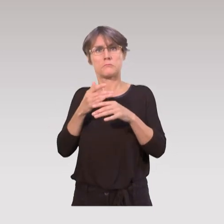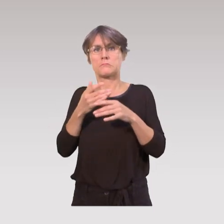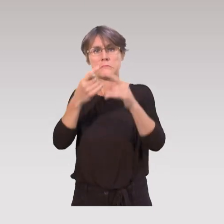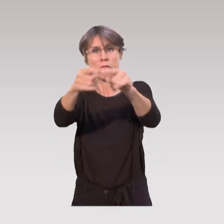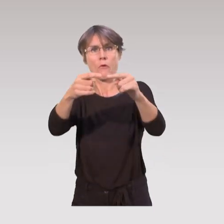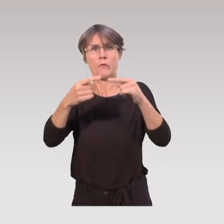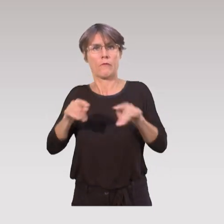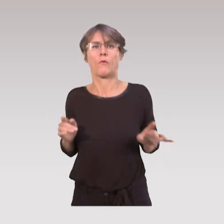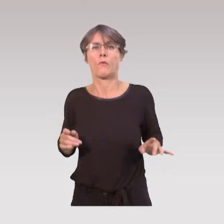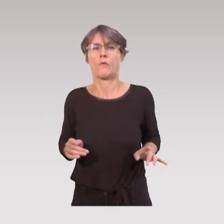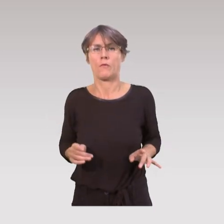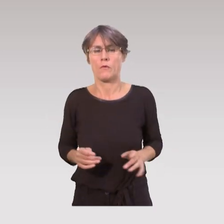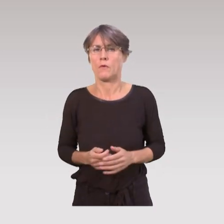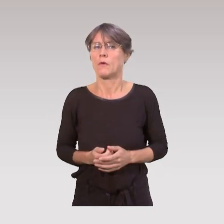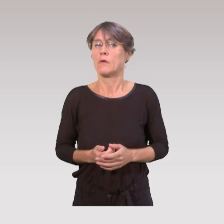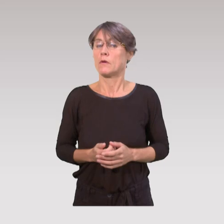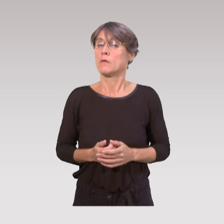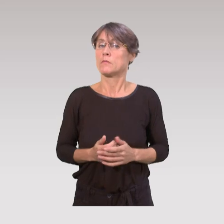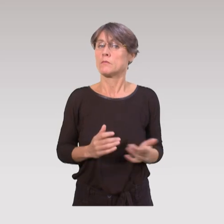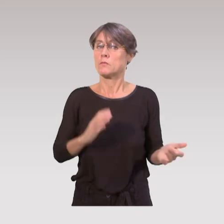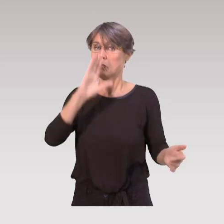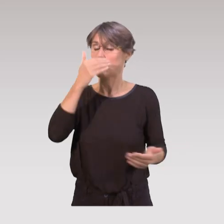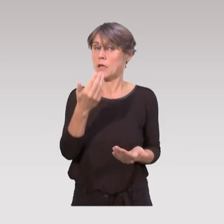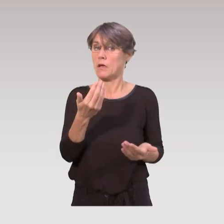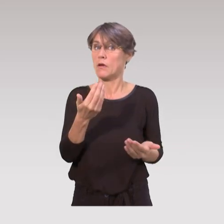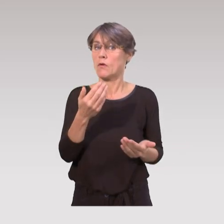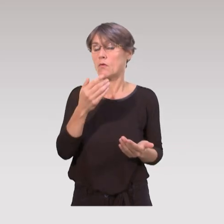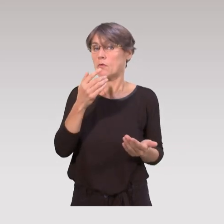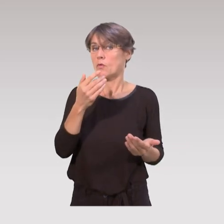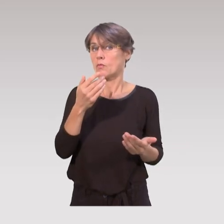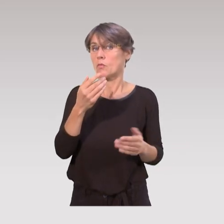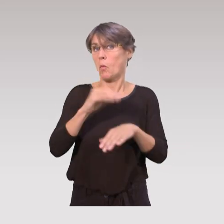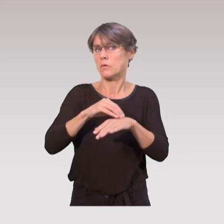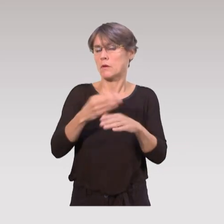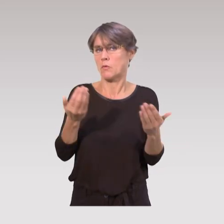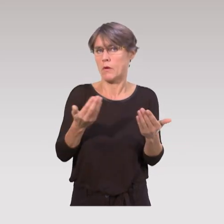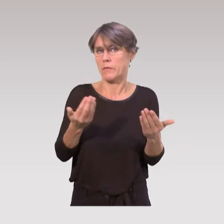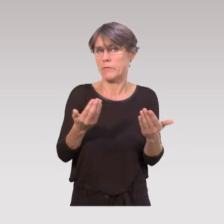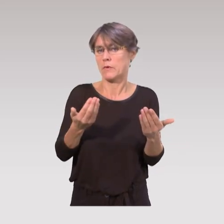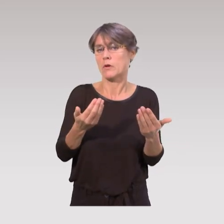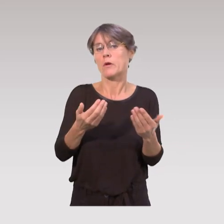ne vit pas nécessairement les mêmes situations que les gens vivent. Et c'est pour ça qu'on recommande